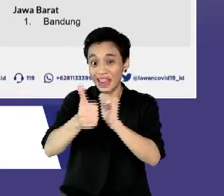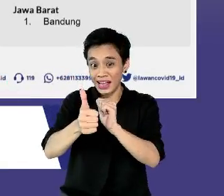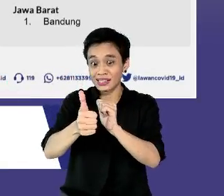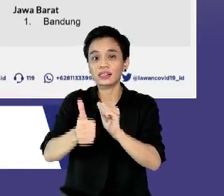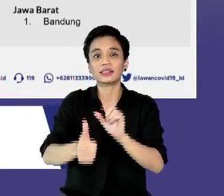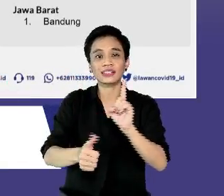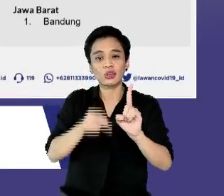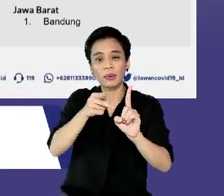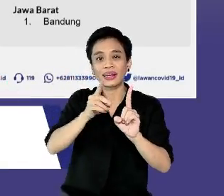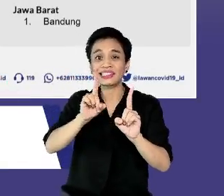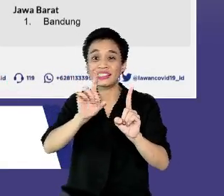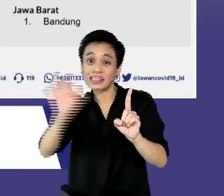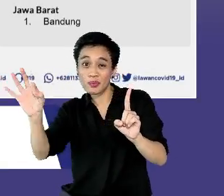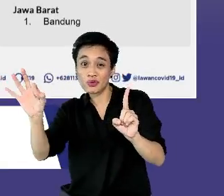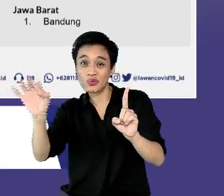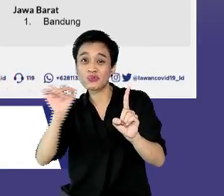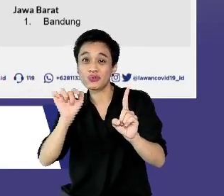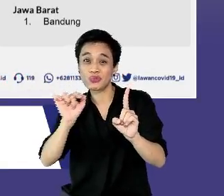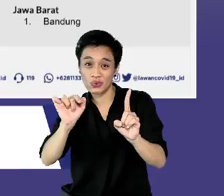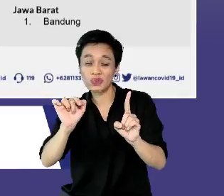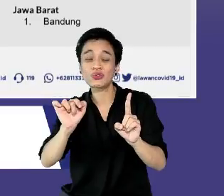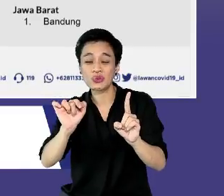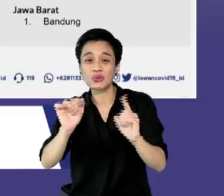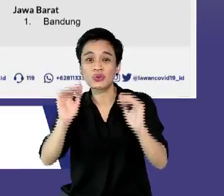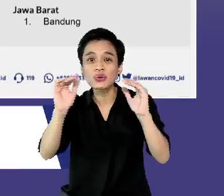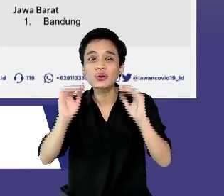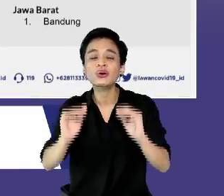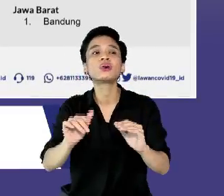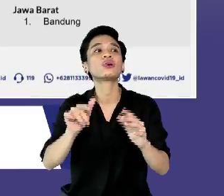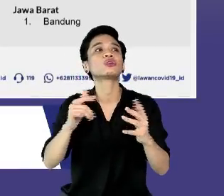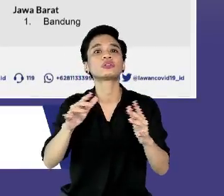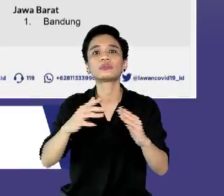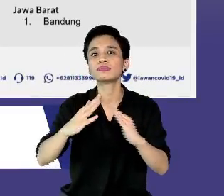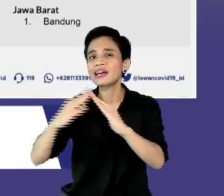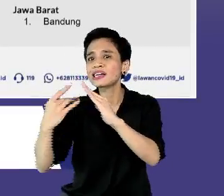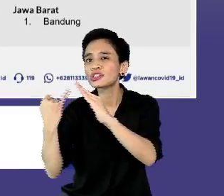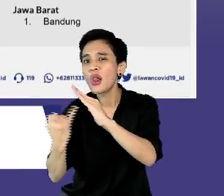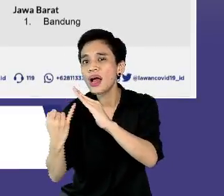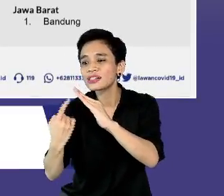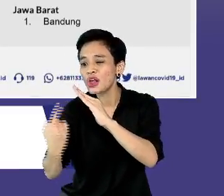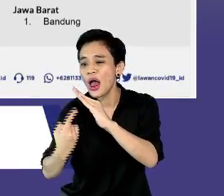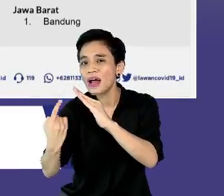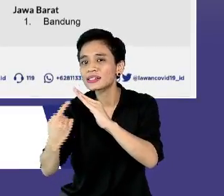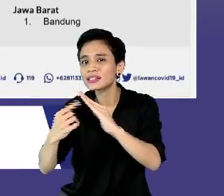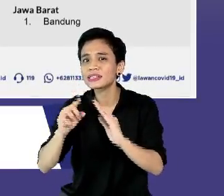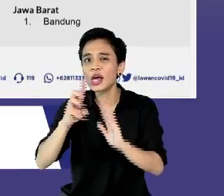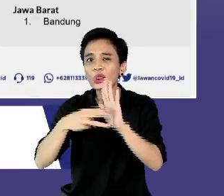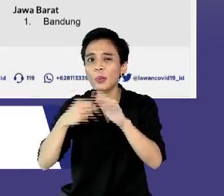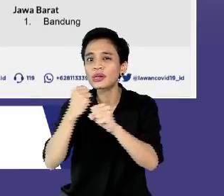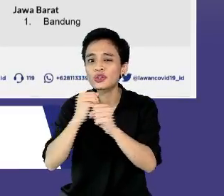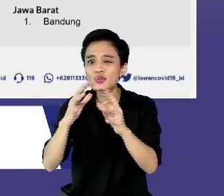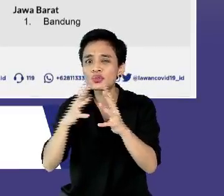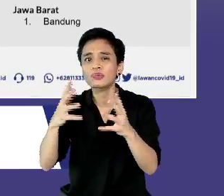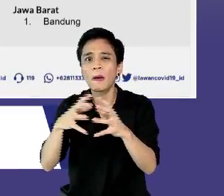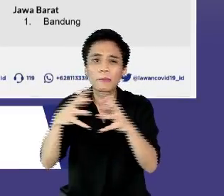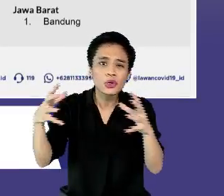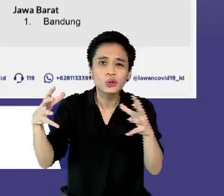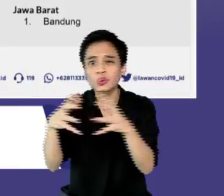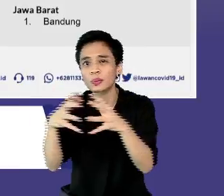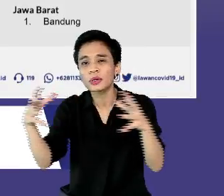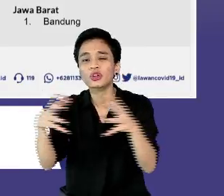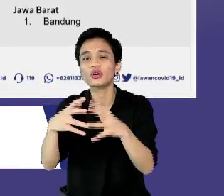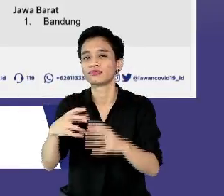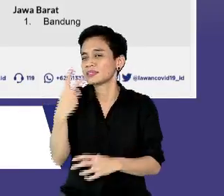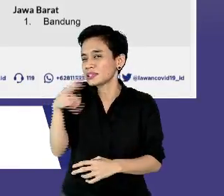per 1.000 penduduk, dan rata-rata keterpakaian isolasi dalam 1 minggu terakhir.